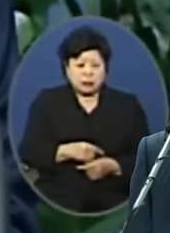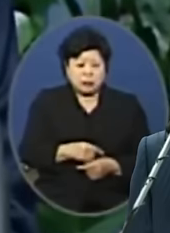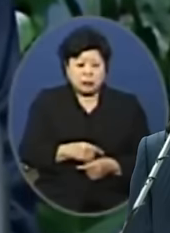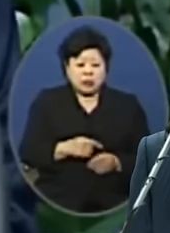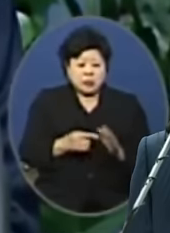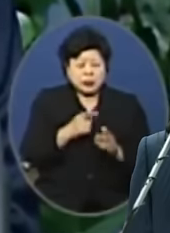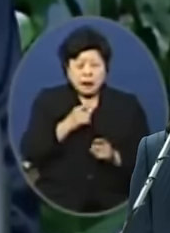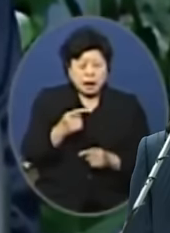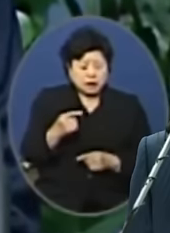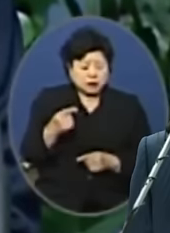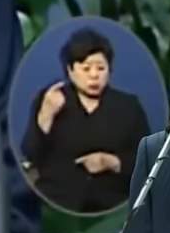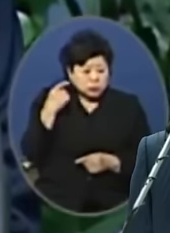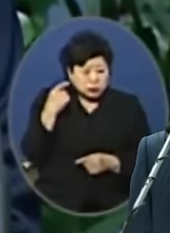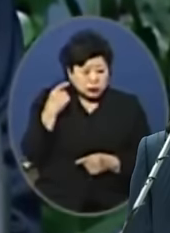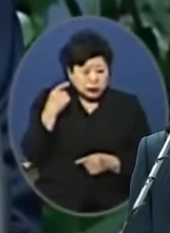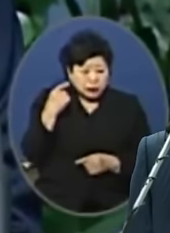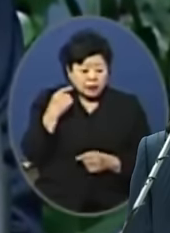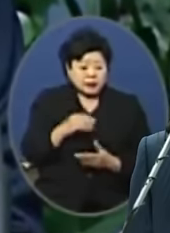부정적인 말도 남는 것인데